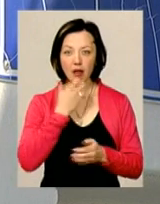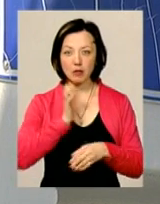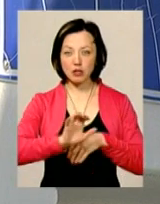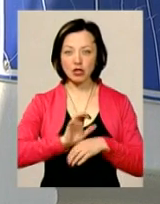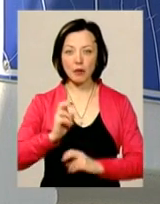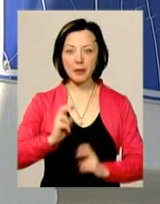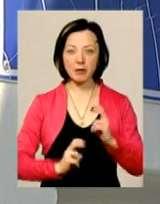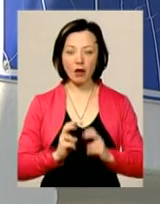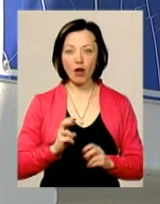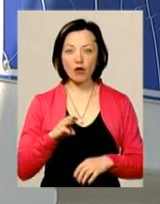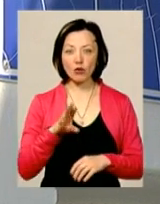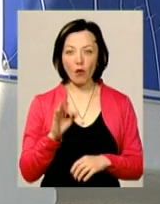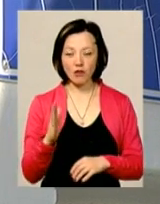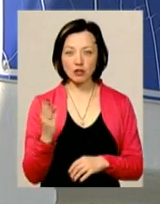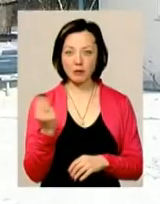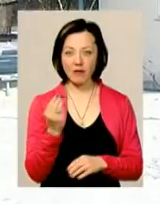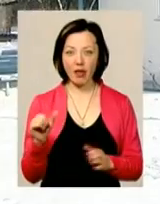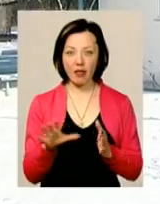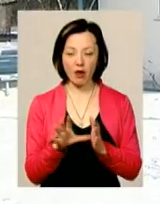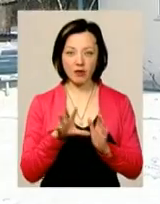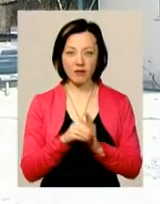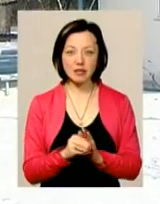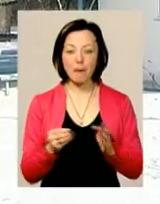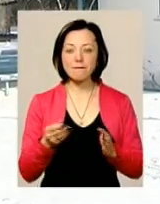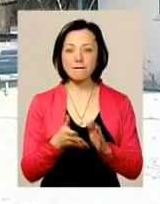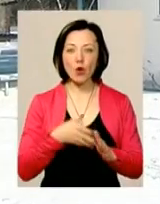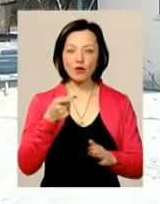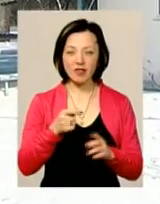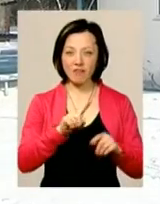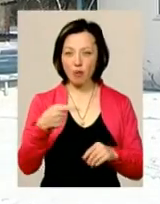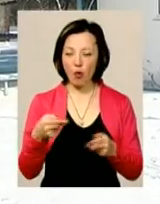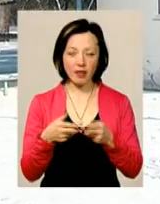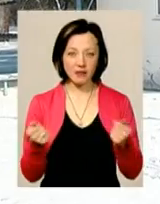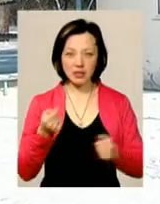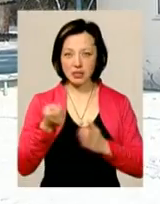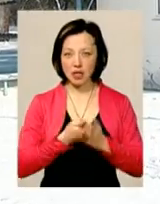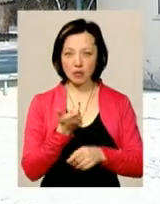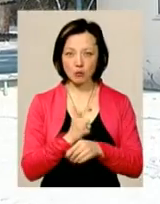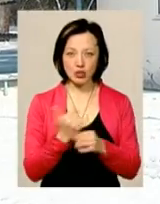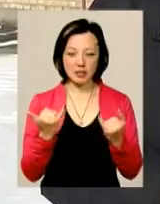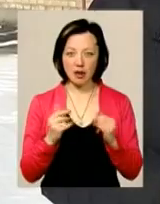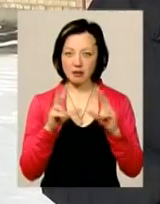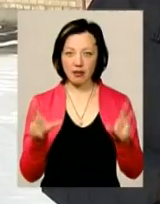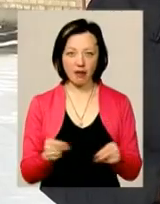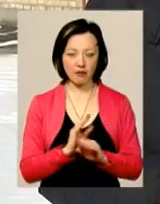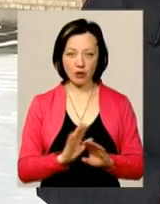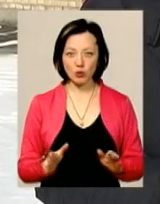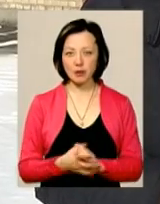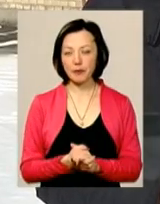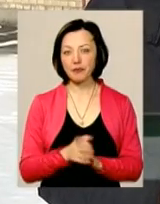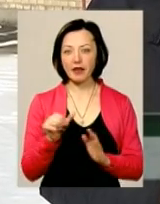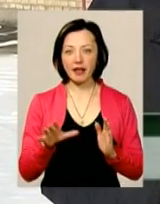теплопостачального підприємства ТОВ «Шепетівка Енергоінвест» позовні вимоги не визнав. Дізнатися більше наразі не вдалося. У